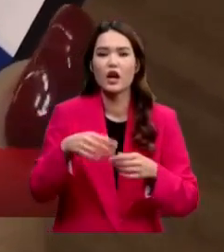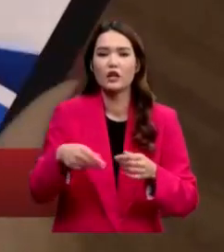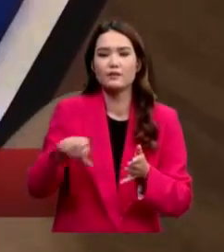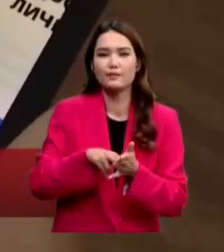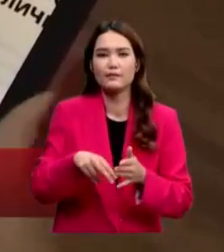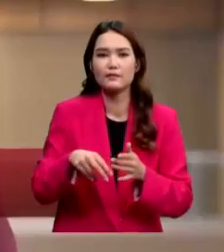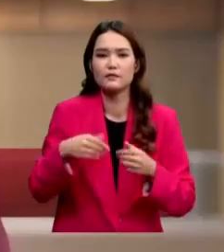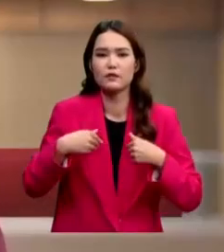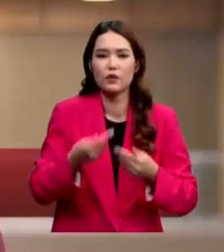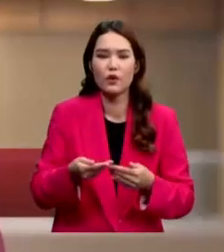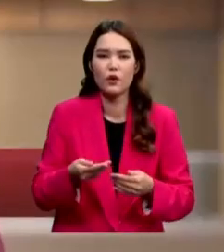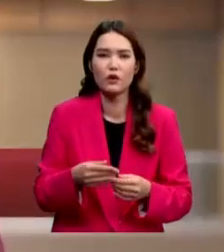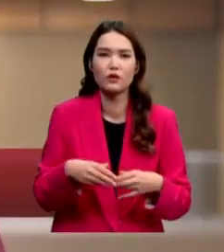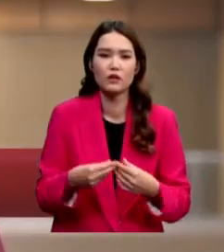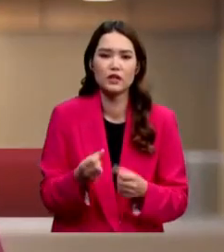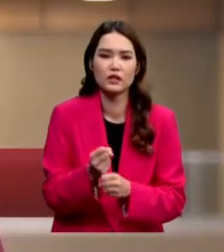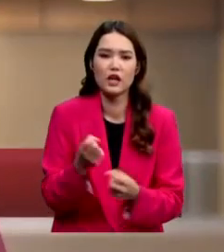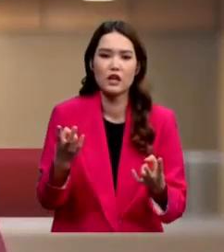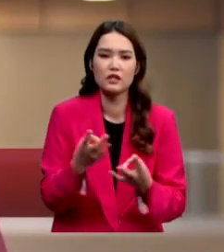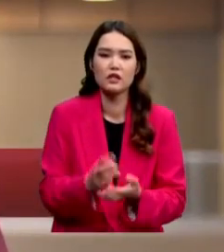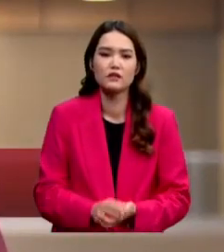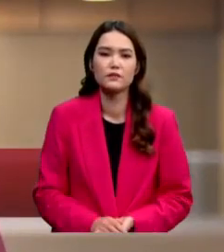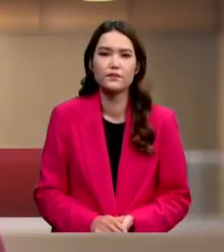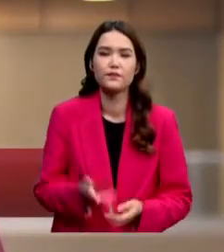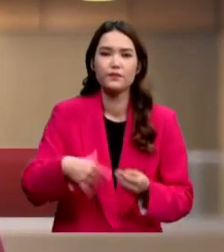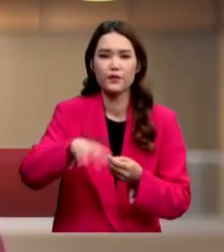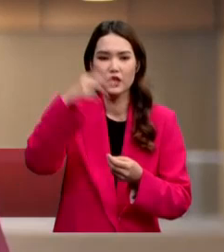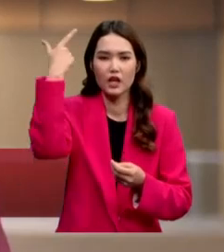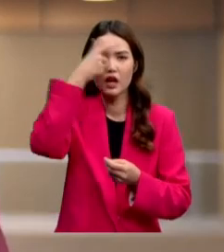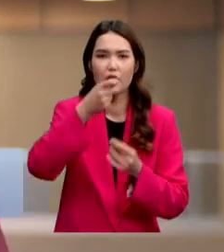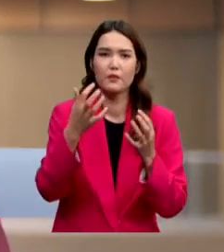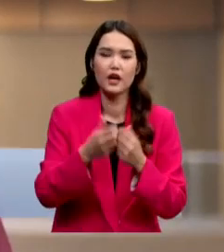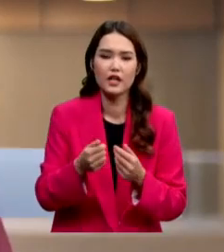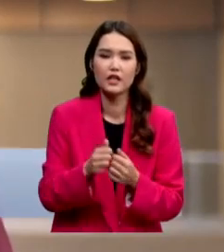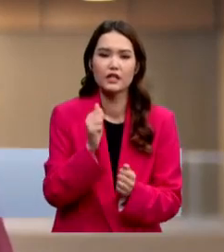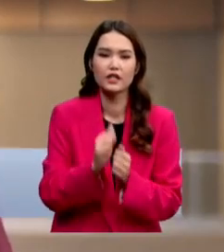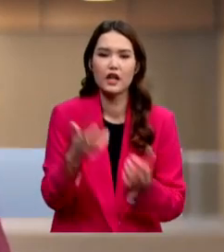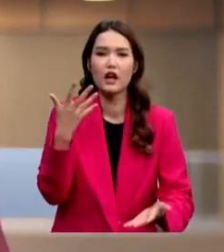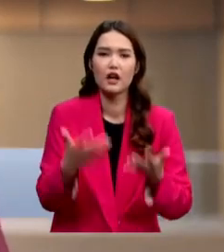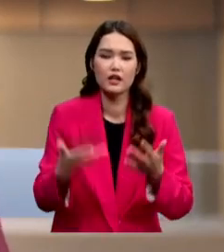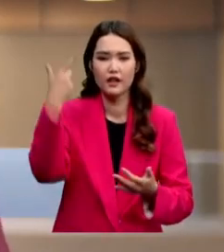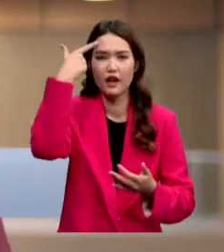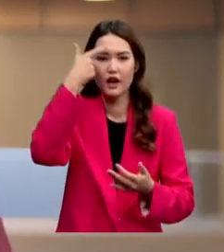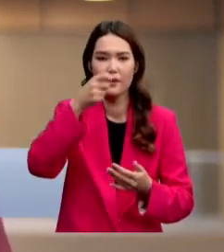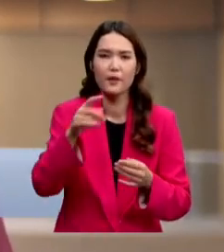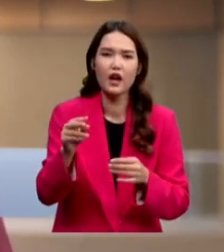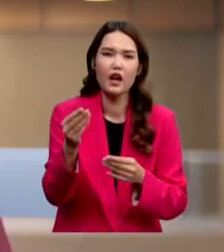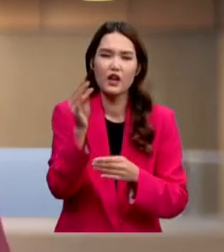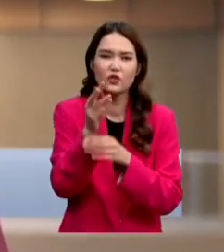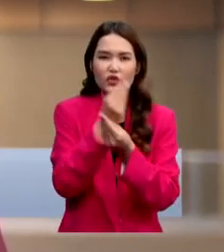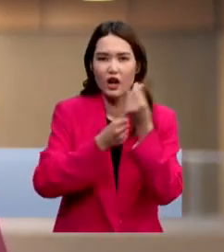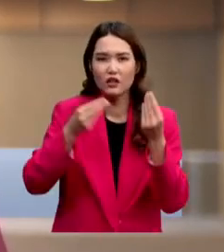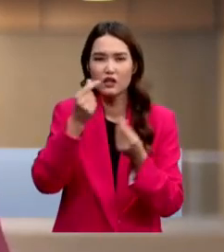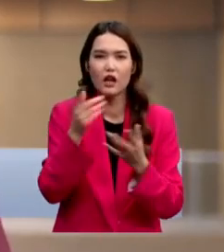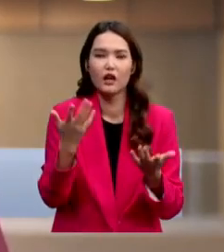орнатуға кеңес береді. Цифрлық құжаттар бөліміне кіріп, балалар туралы ақпарат есебіңізді сұраймыз. Егер ақпарат жалған немесе